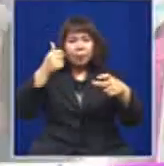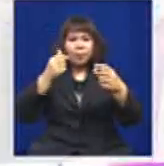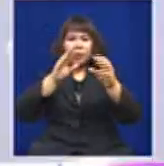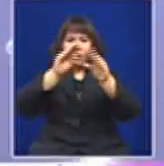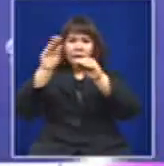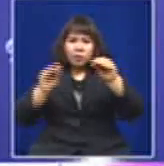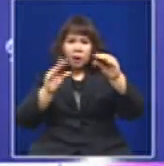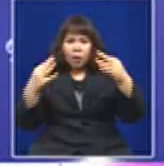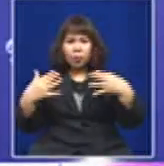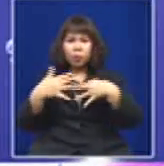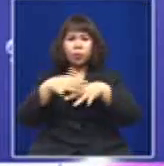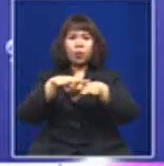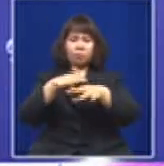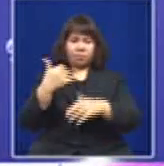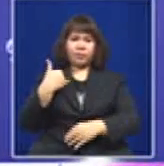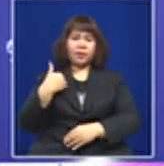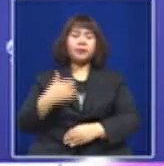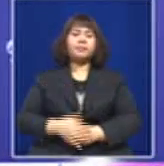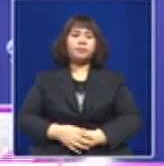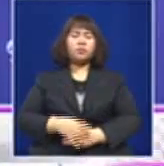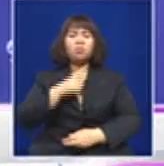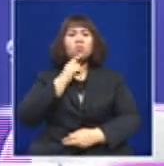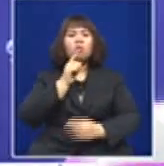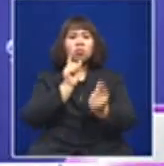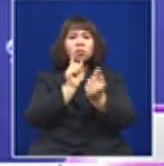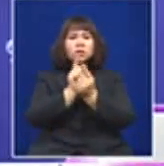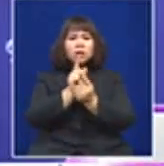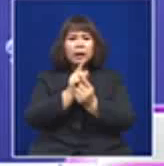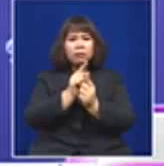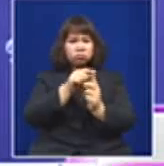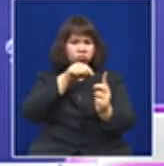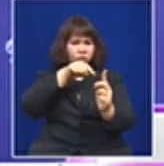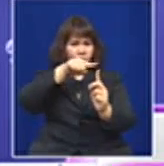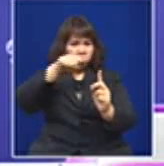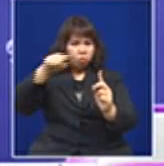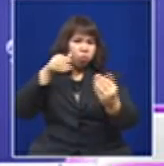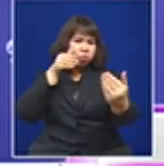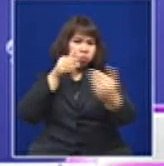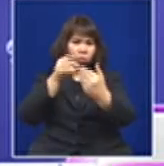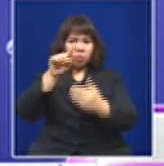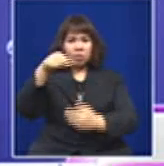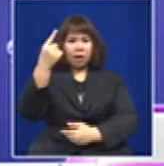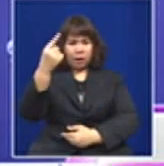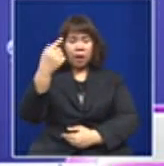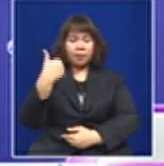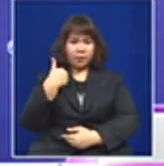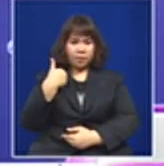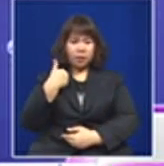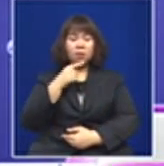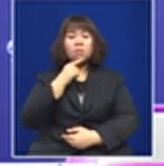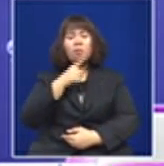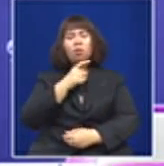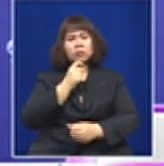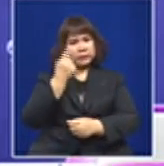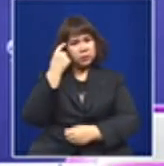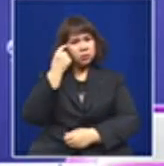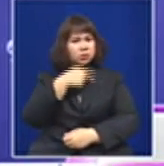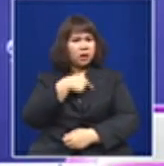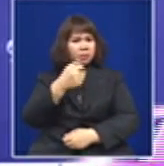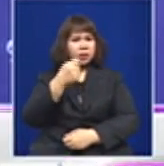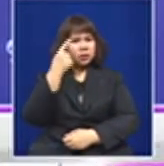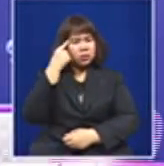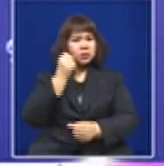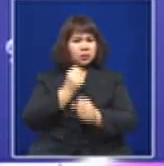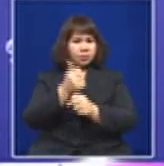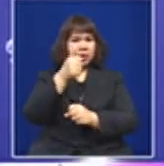ตรอน ครั้งนี้เป็นการเจอตรวจวัดได้โดยตรงเป็นครั้งแรกนะครับทำให้เรามั่นใจว่าเรามีความ